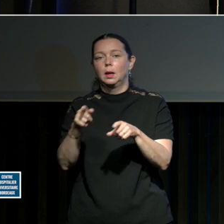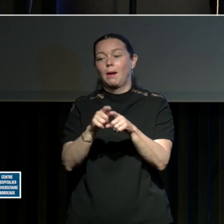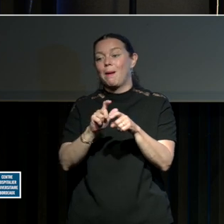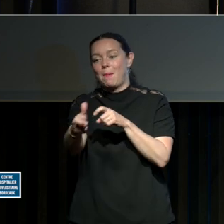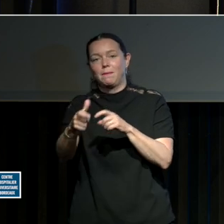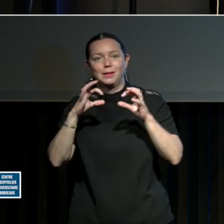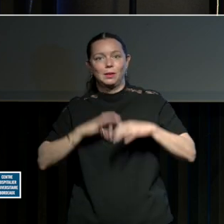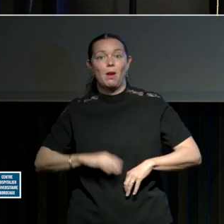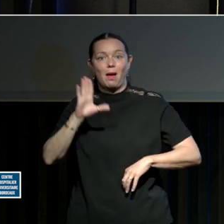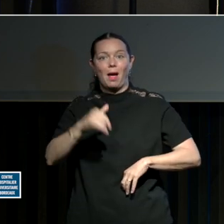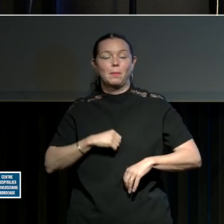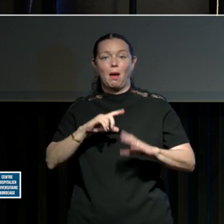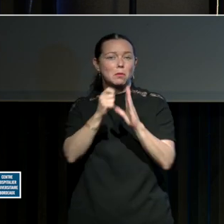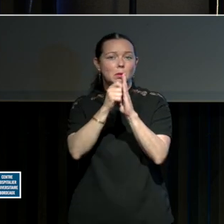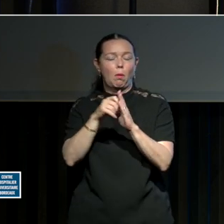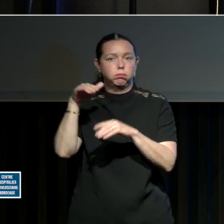scolaire.